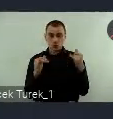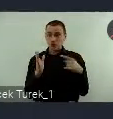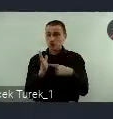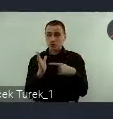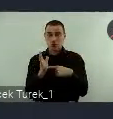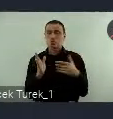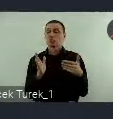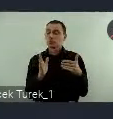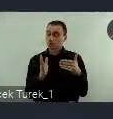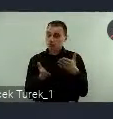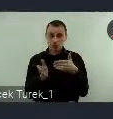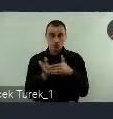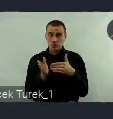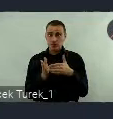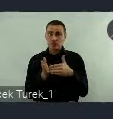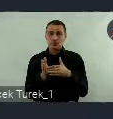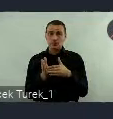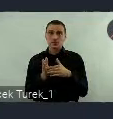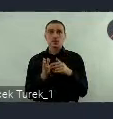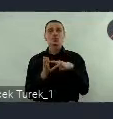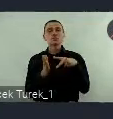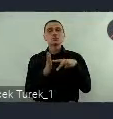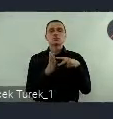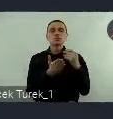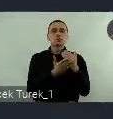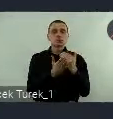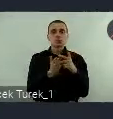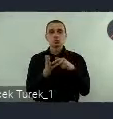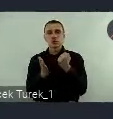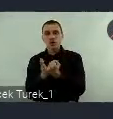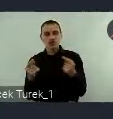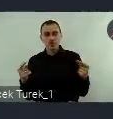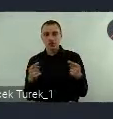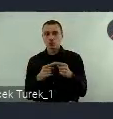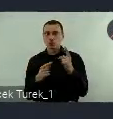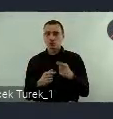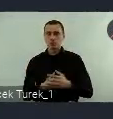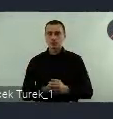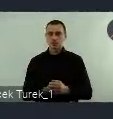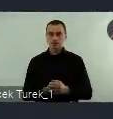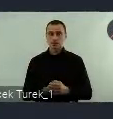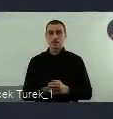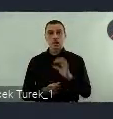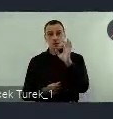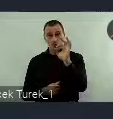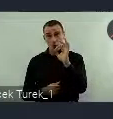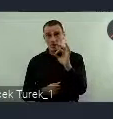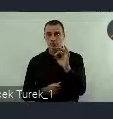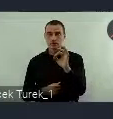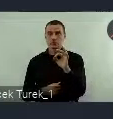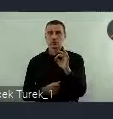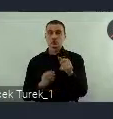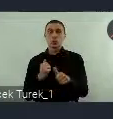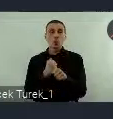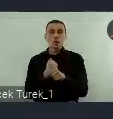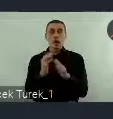zastosowanie mają mają przepisy ustawy póki to są wasze wewnętrzne dokumenty Nikt wam nic nie mówi ale jeśli